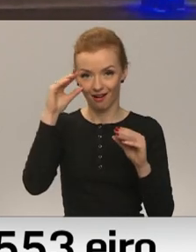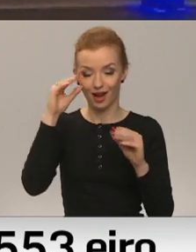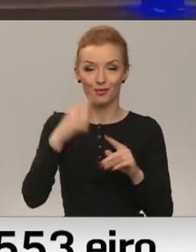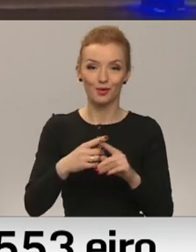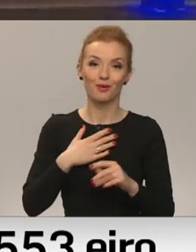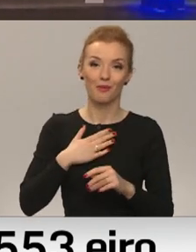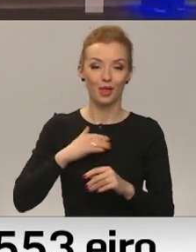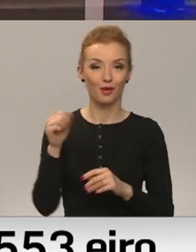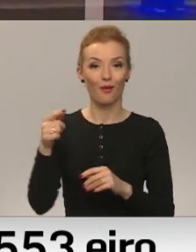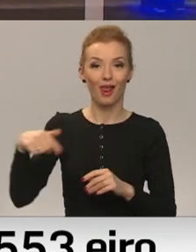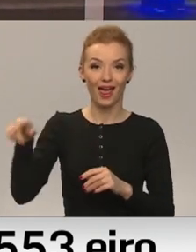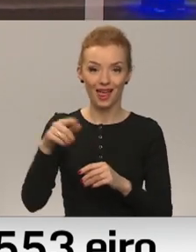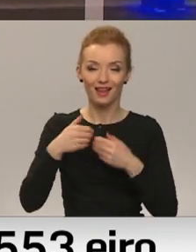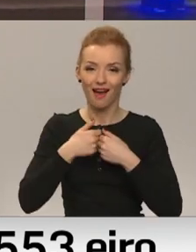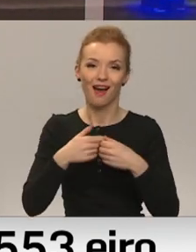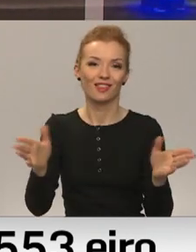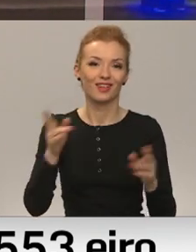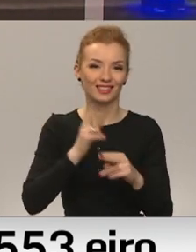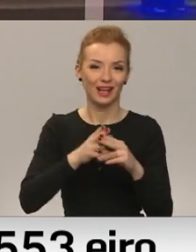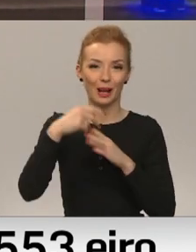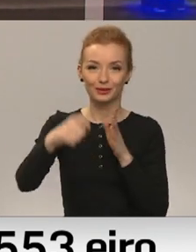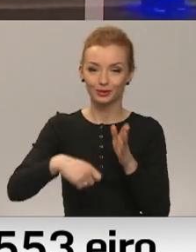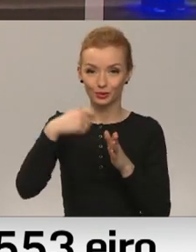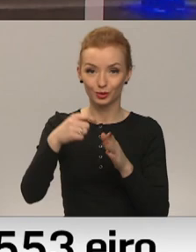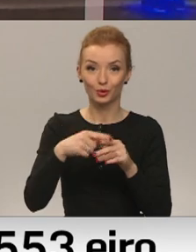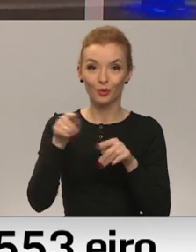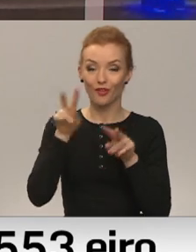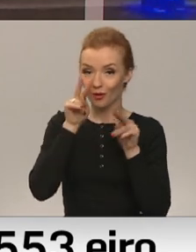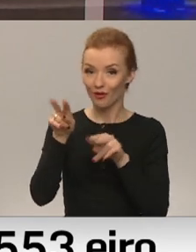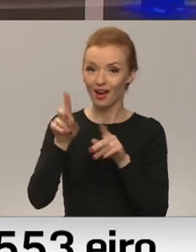Latvijas radio kolēģi dosies ārā no stikla studijas. To starp citu varēsiet vērot arī Latvijas televīzijas tieši.